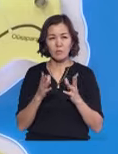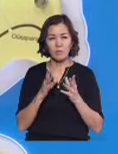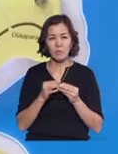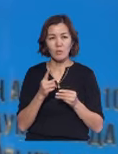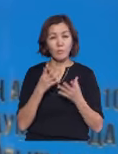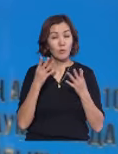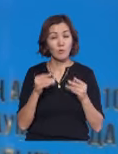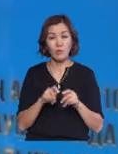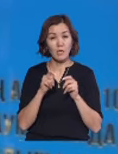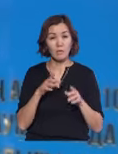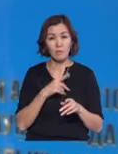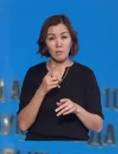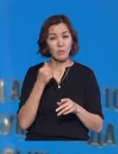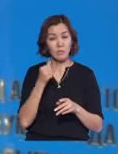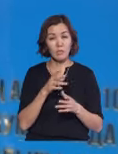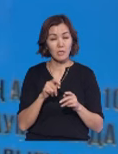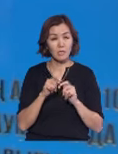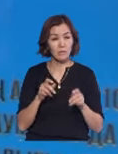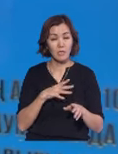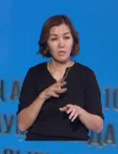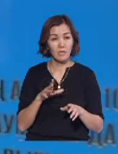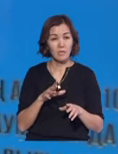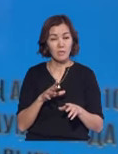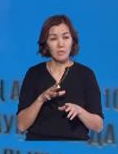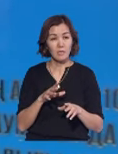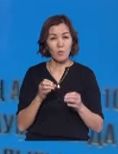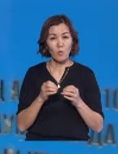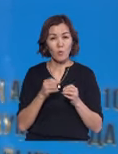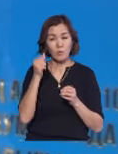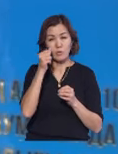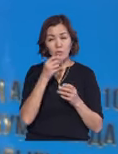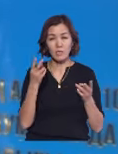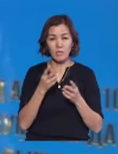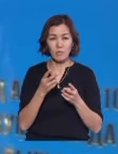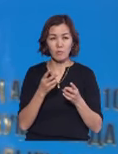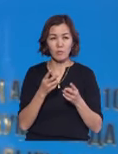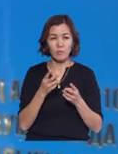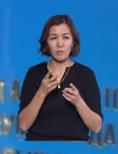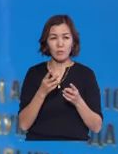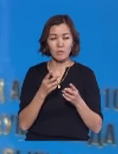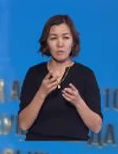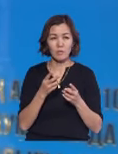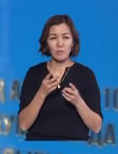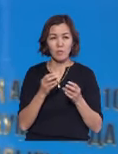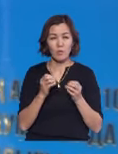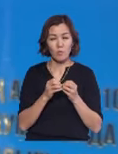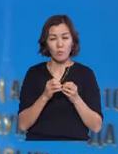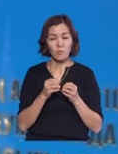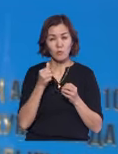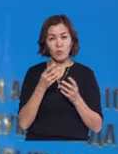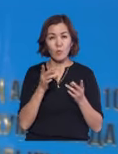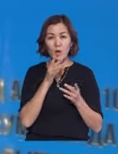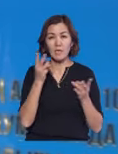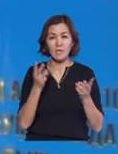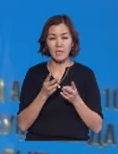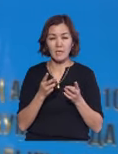күнде ашылмайды, бір жылда да ашылмайды. Оған ондаған жылдар өтеді. Жүз жыл өтеді деп ойламаймын, бірақ ондаған жылдар өтеді.